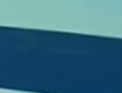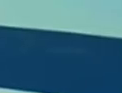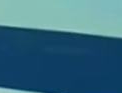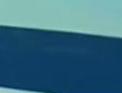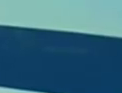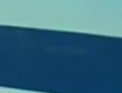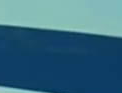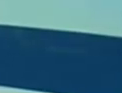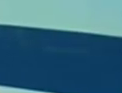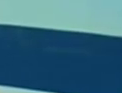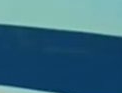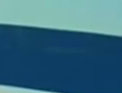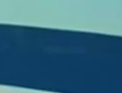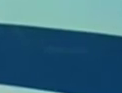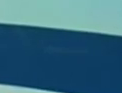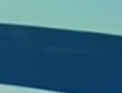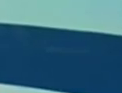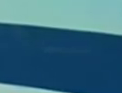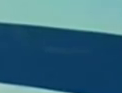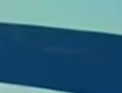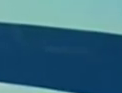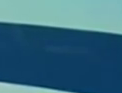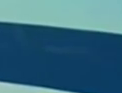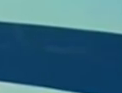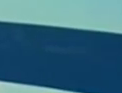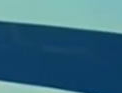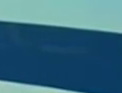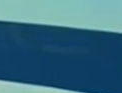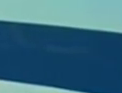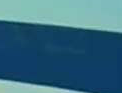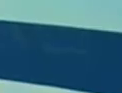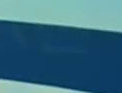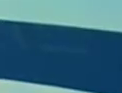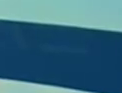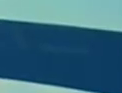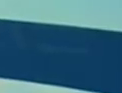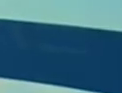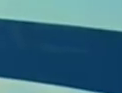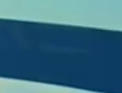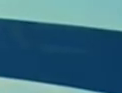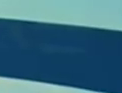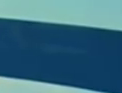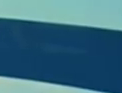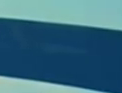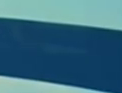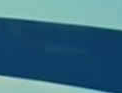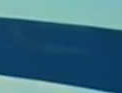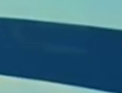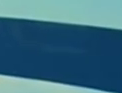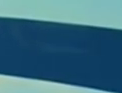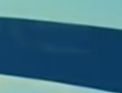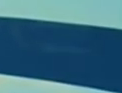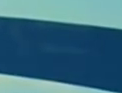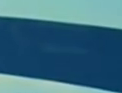allons dans le Sahel où les chefs des départements en charge de l'éducation nationale et de l'enseignement supérieur sont allés